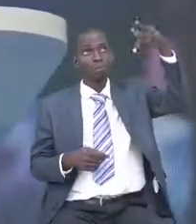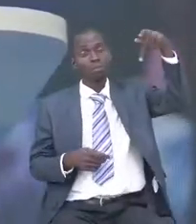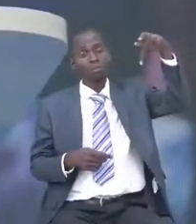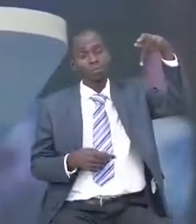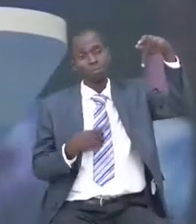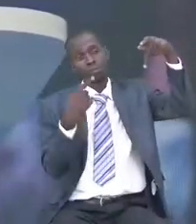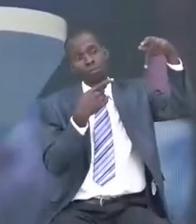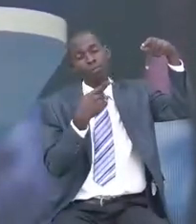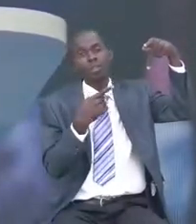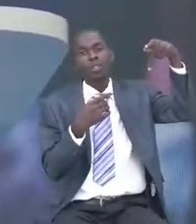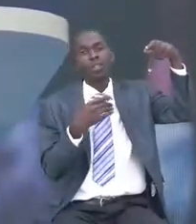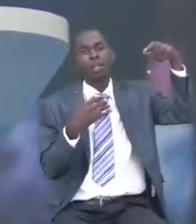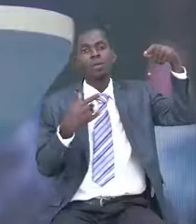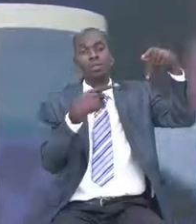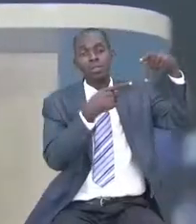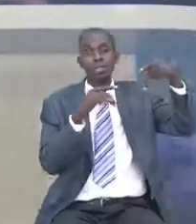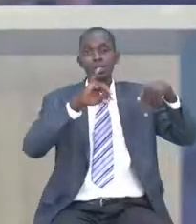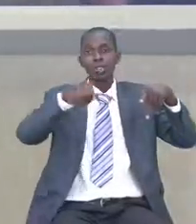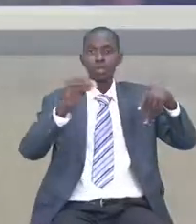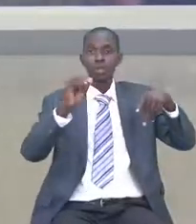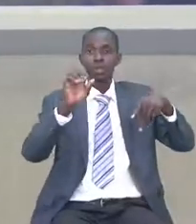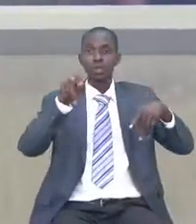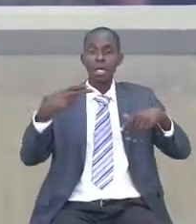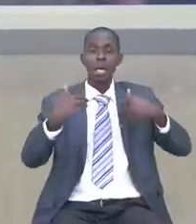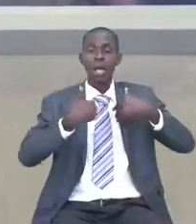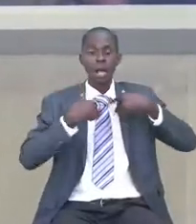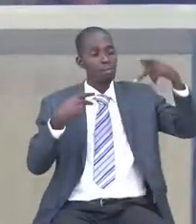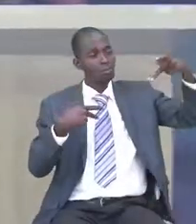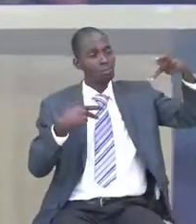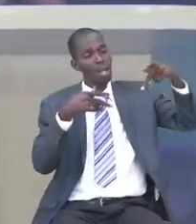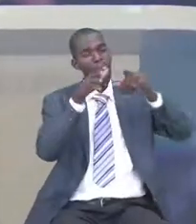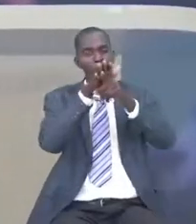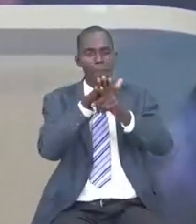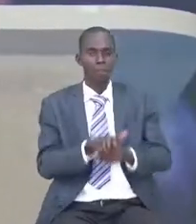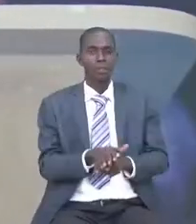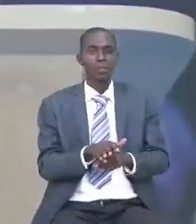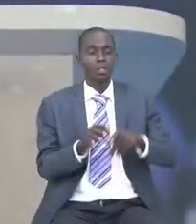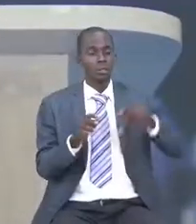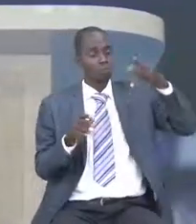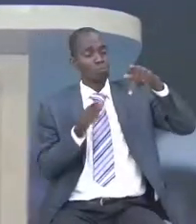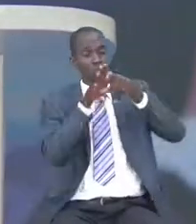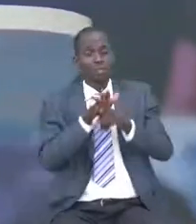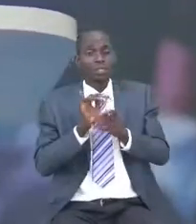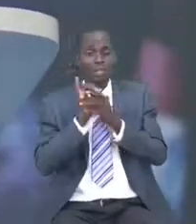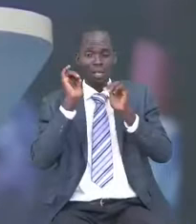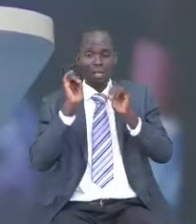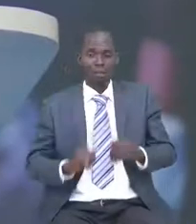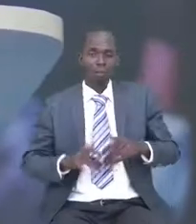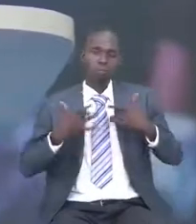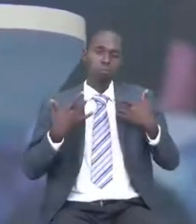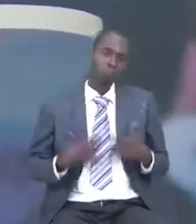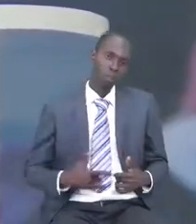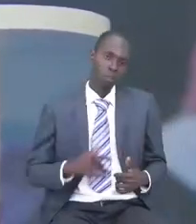il avait la pression qui devait peser sur un jeune homme, une jeune fille, et